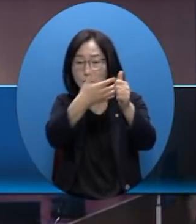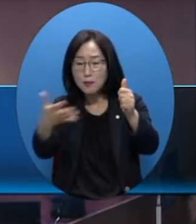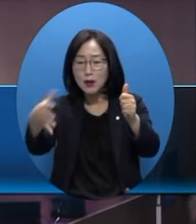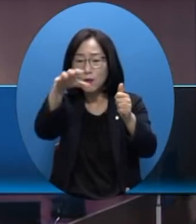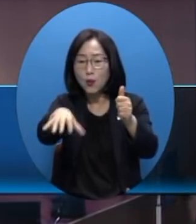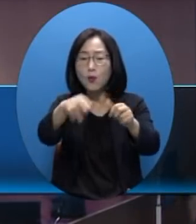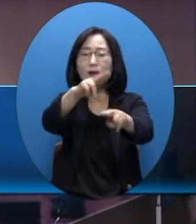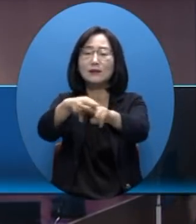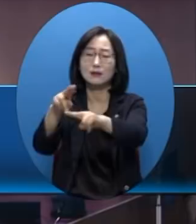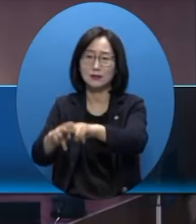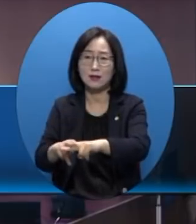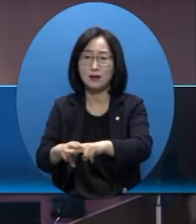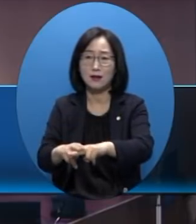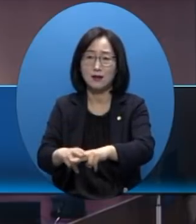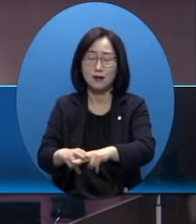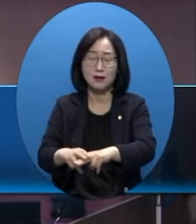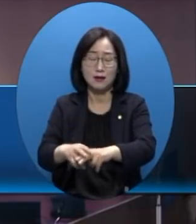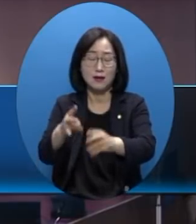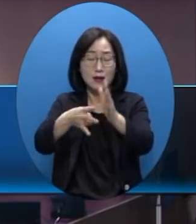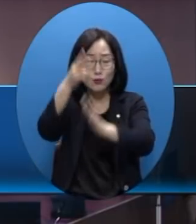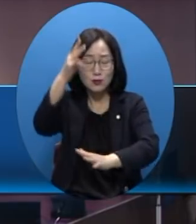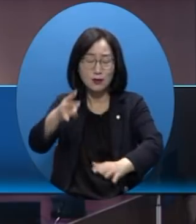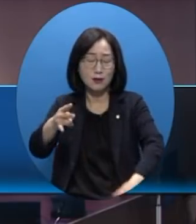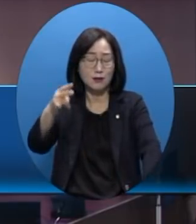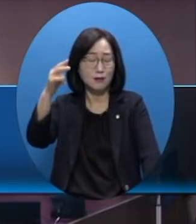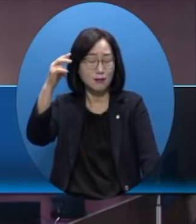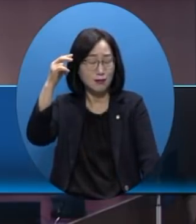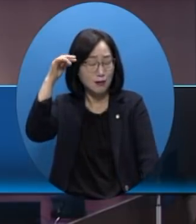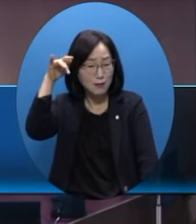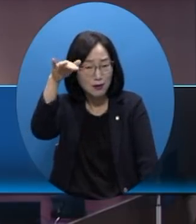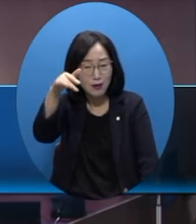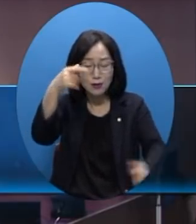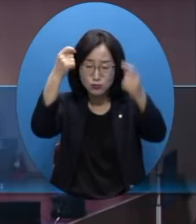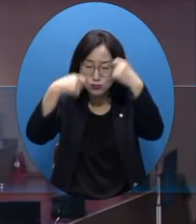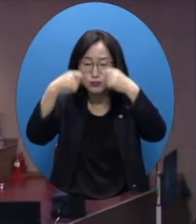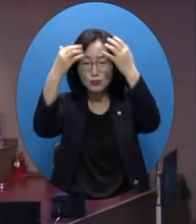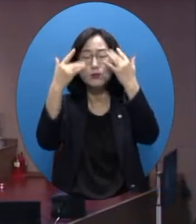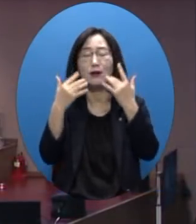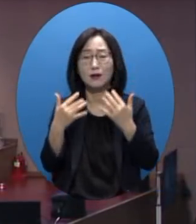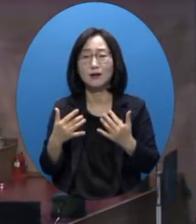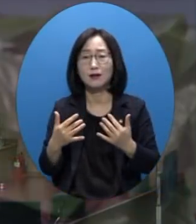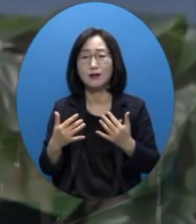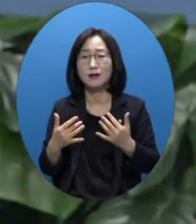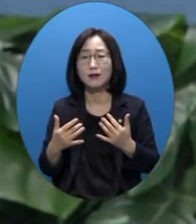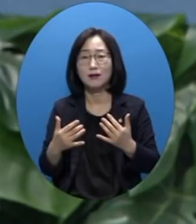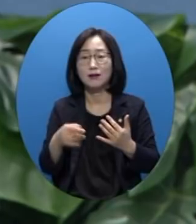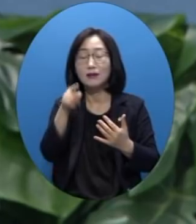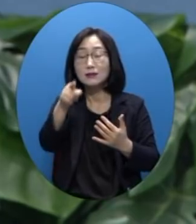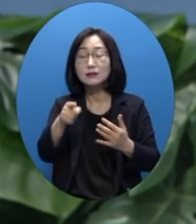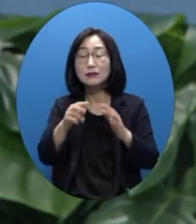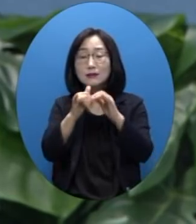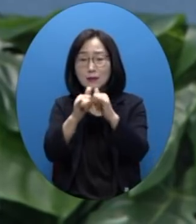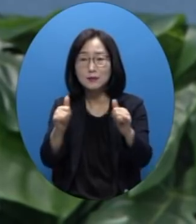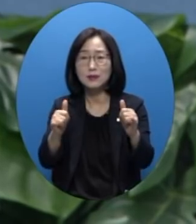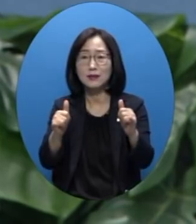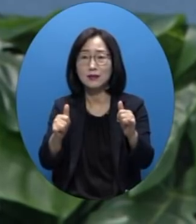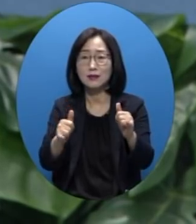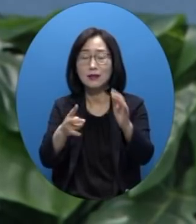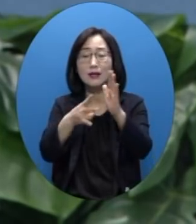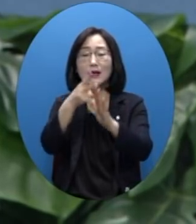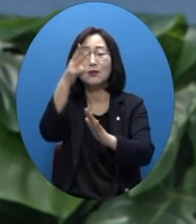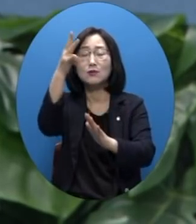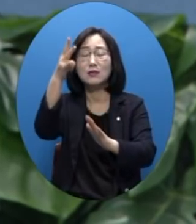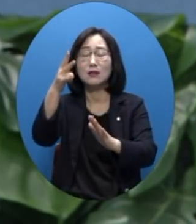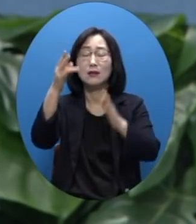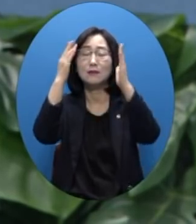거기에 앉아서 시온을 기억하며 울었도다. 그들이 예루살렘